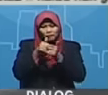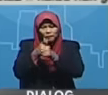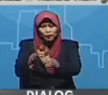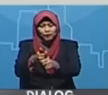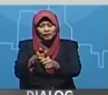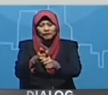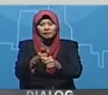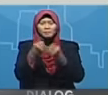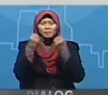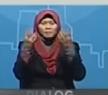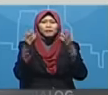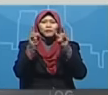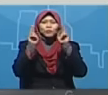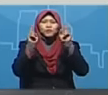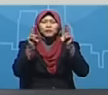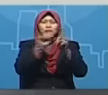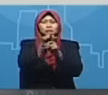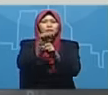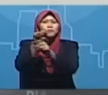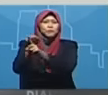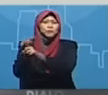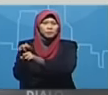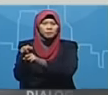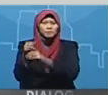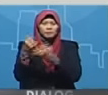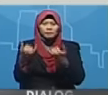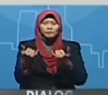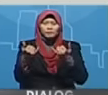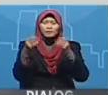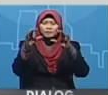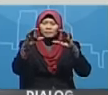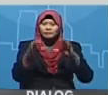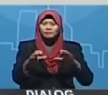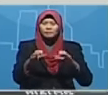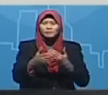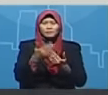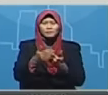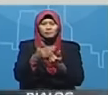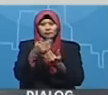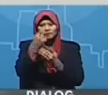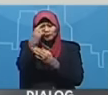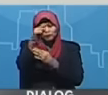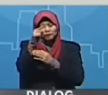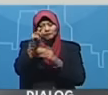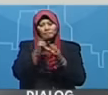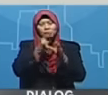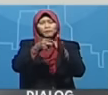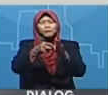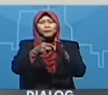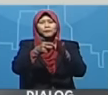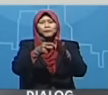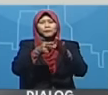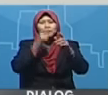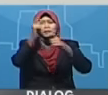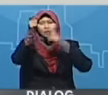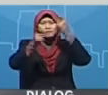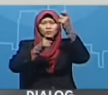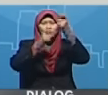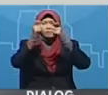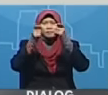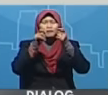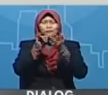Muncullah ustaz-ustaz palsu mengambil kesempatan. Padahal ada jalan mudah untuk selamat dan pergi sendiri ke mana-mana agensi pelancongan. Jadi ini antara senario